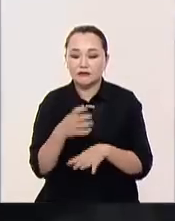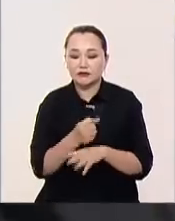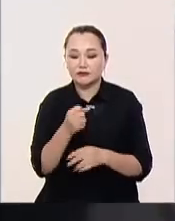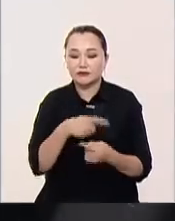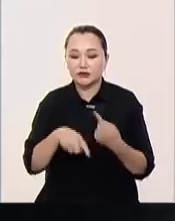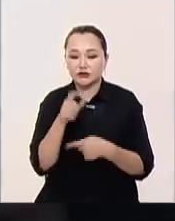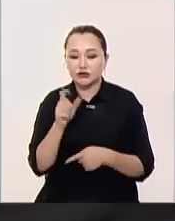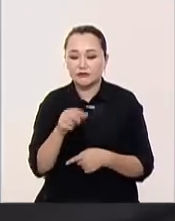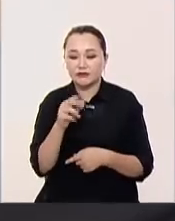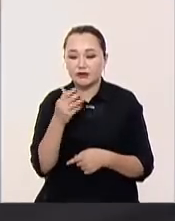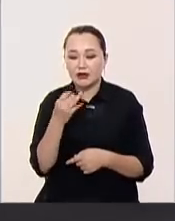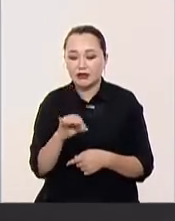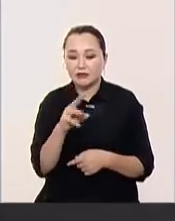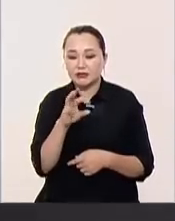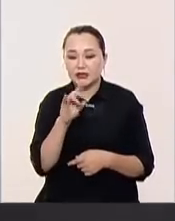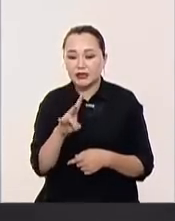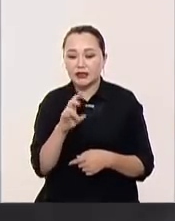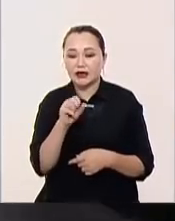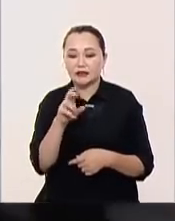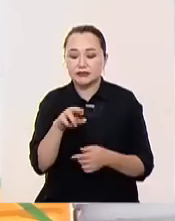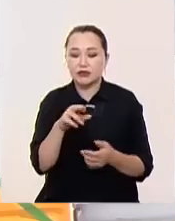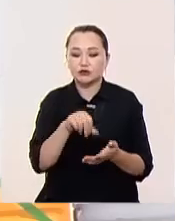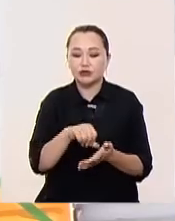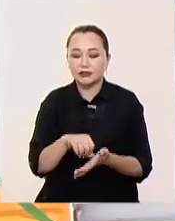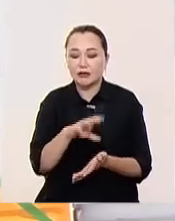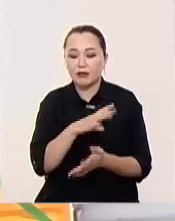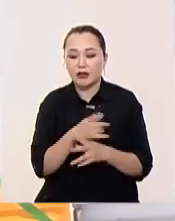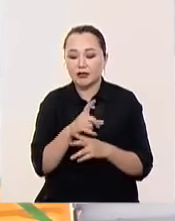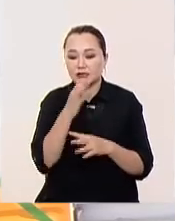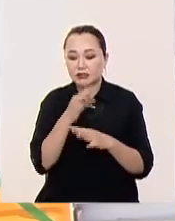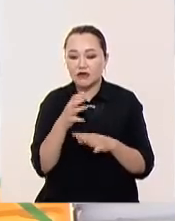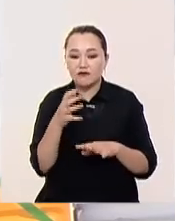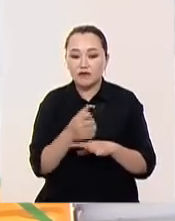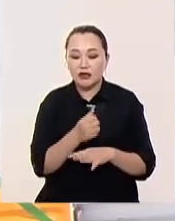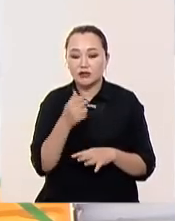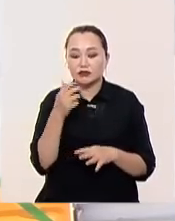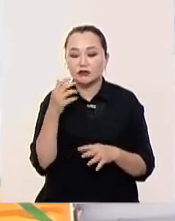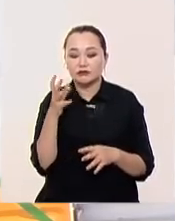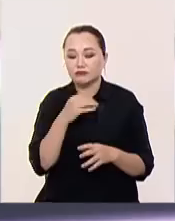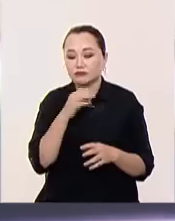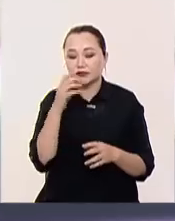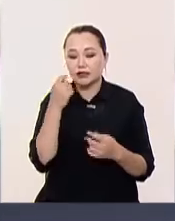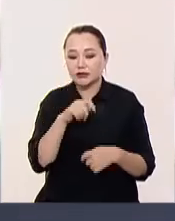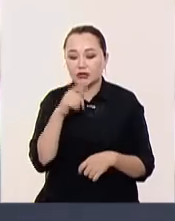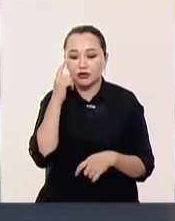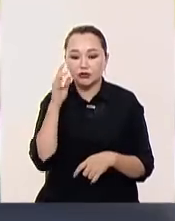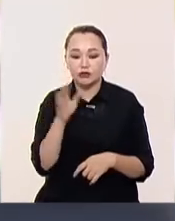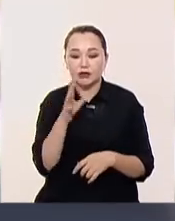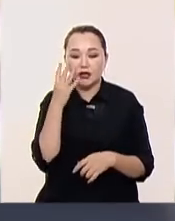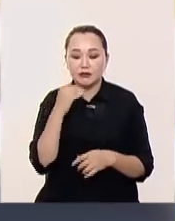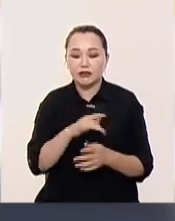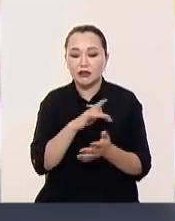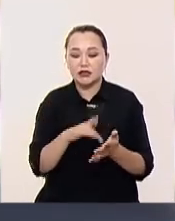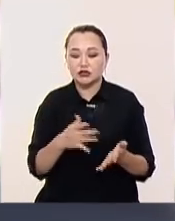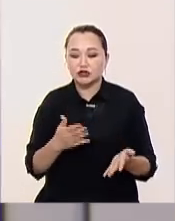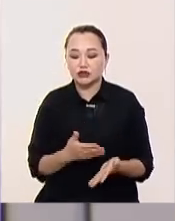кәсіпкер Виталий Мерзлекин акцияға бағын сынап қатысқан екен, алайда оның айтуынша жеңімпаз атану үш ұйықтасам түсіме кірмеген дейді. Енді Алматы қаласының тұрғыны